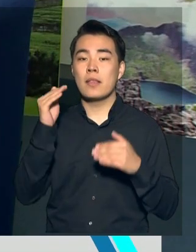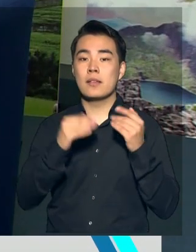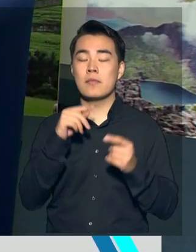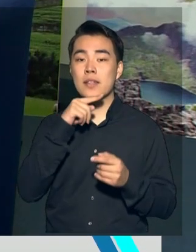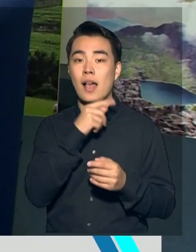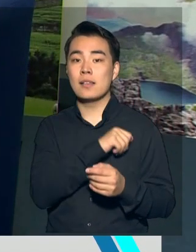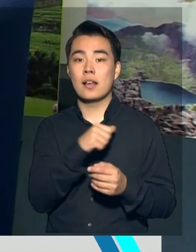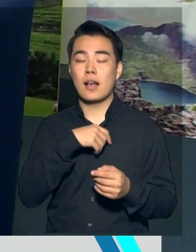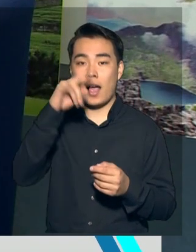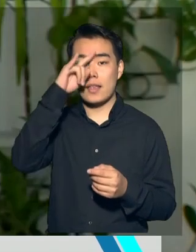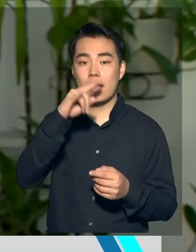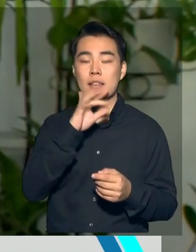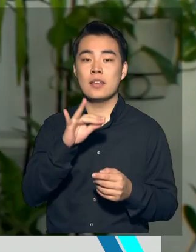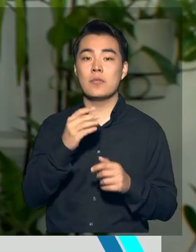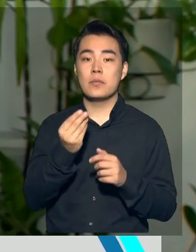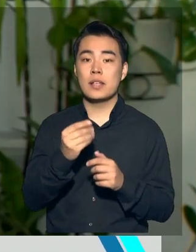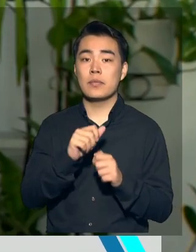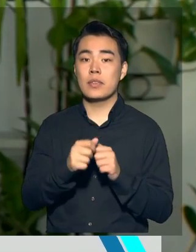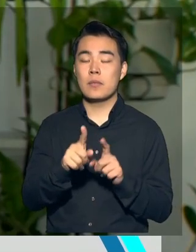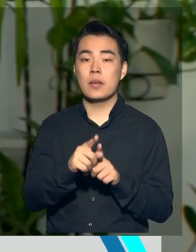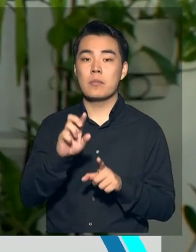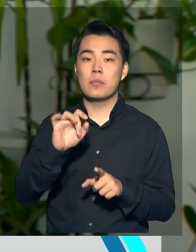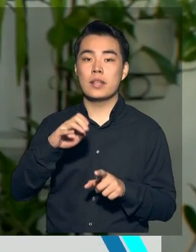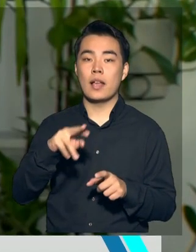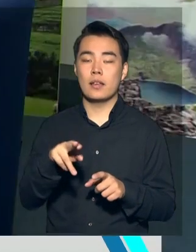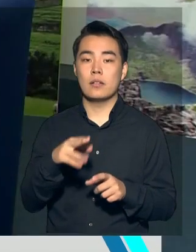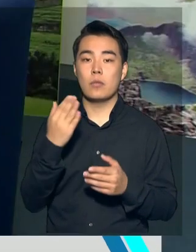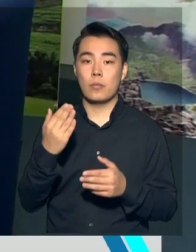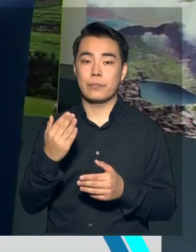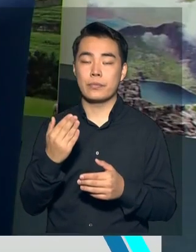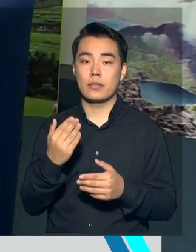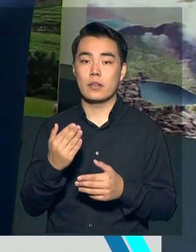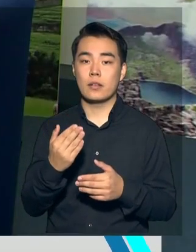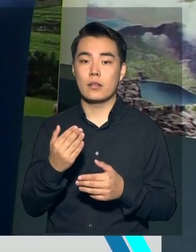финансовой системы Казахстана финансируемая британским правительством